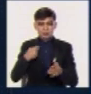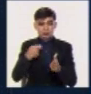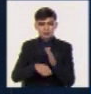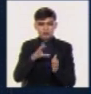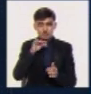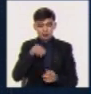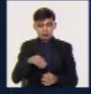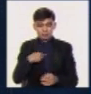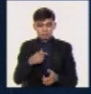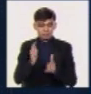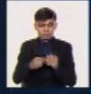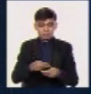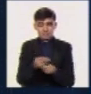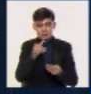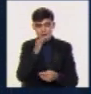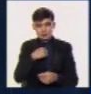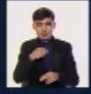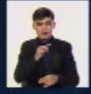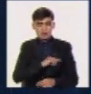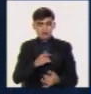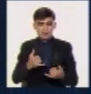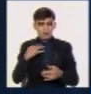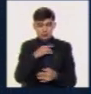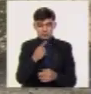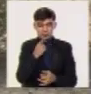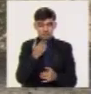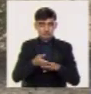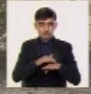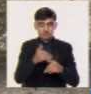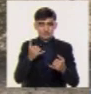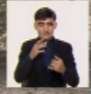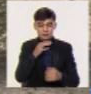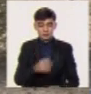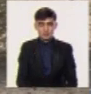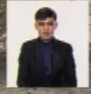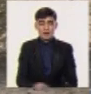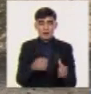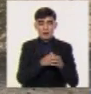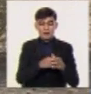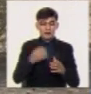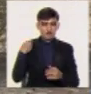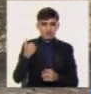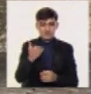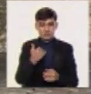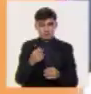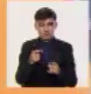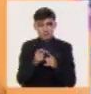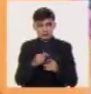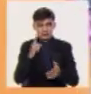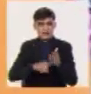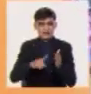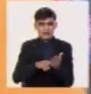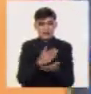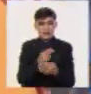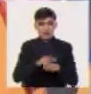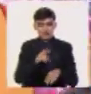десетін олардың бар ғой. Жұмыс көп жерде тоқтап қалды, қазір қиын болып кетті жағдай. Ал үлескерлер компания басшысының бірде бір сөзіне сенгісі жоқ.